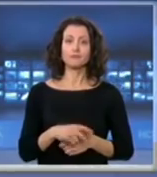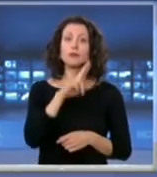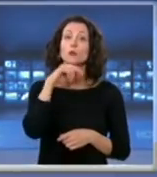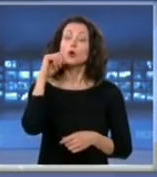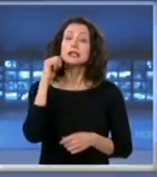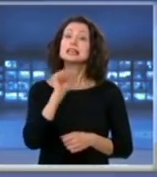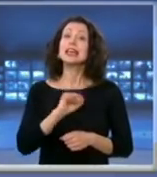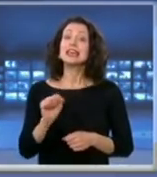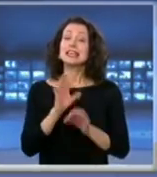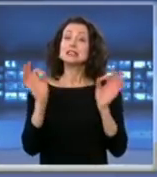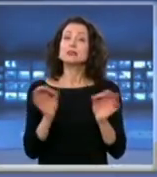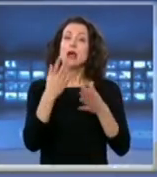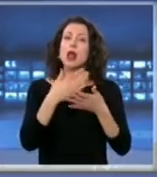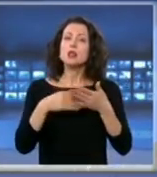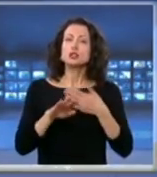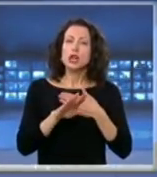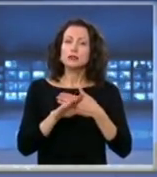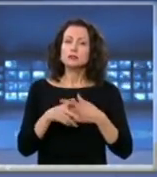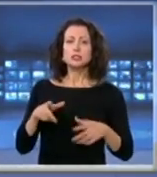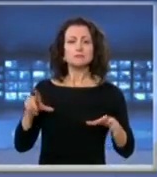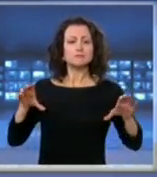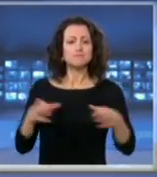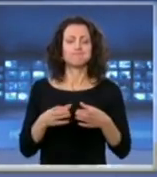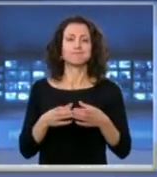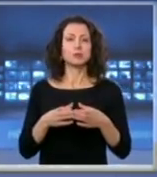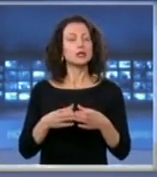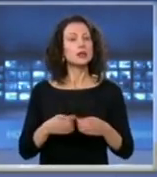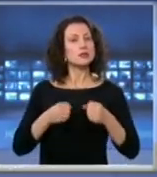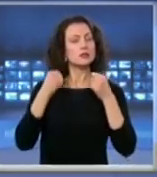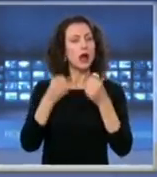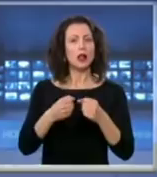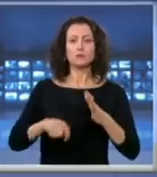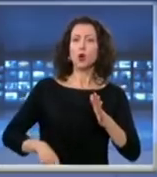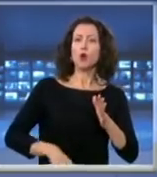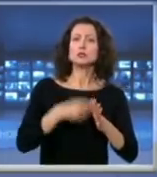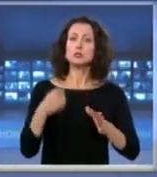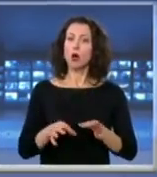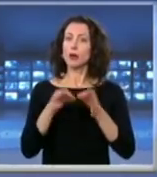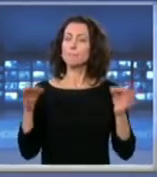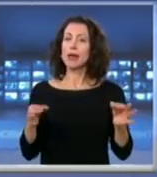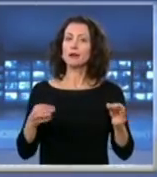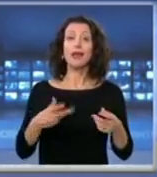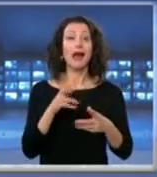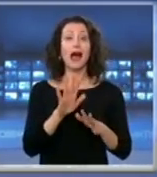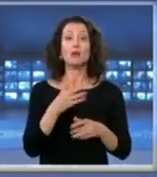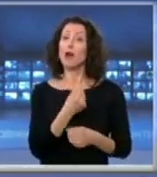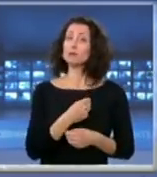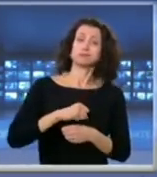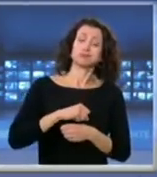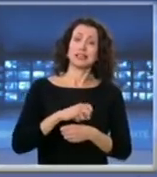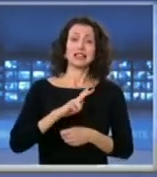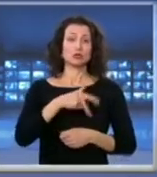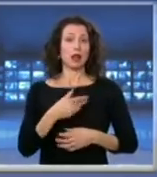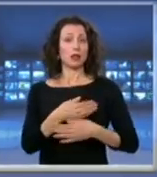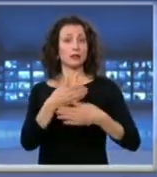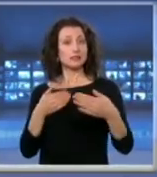и жандармерия затягат контрола, започва налагането на крути мерки за нарушаването на изискванията за социална дистанция. Предупреждението